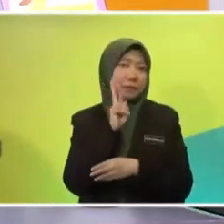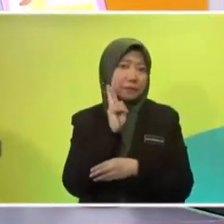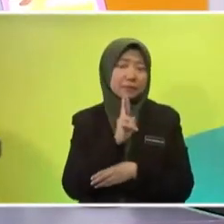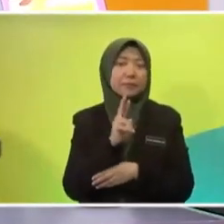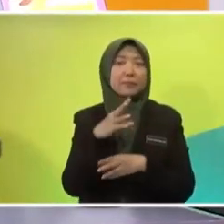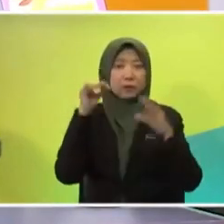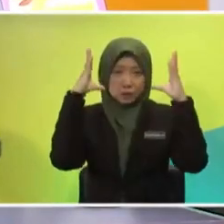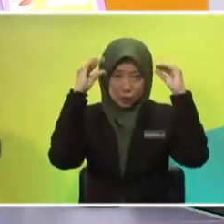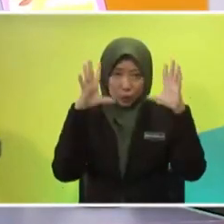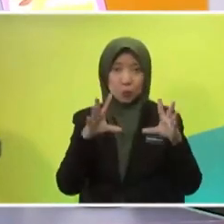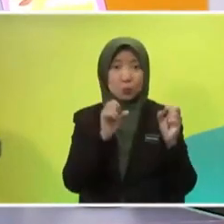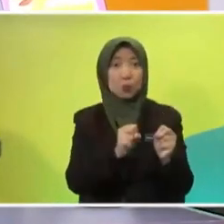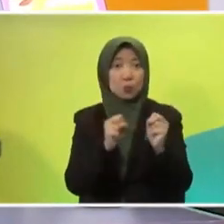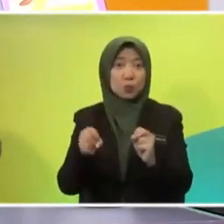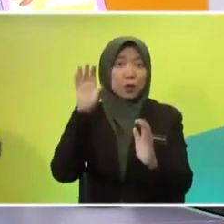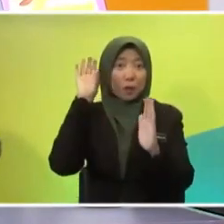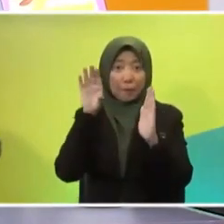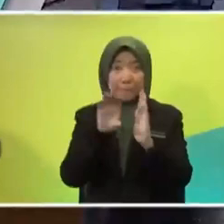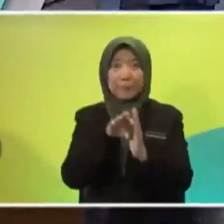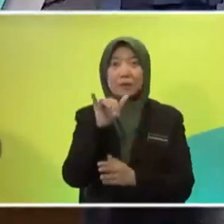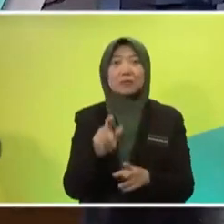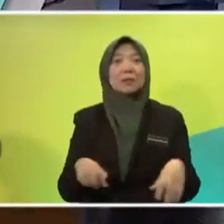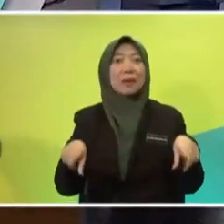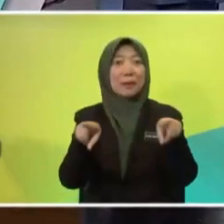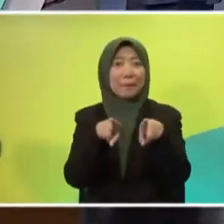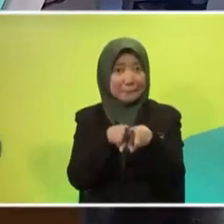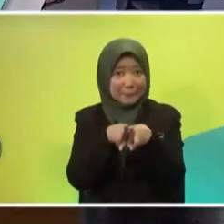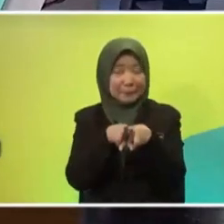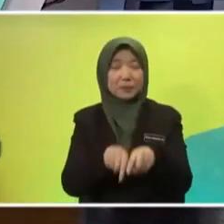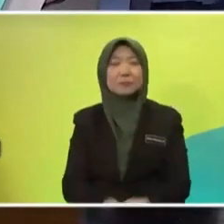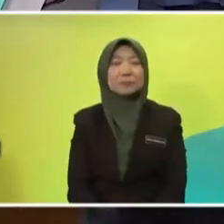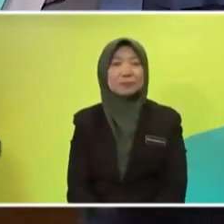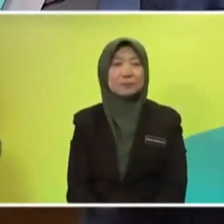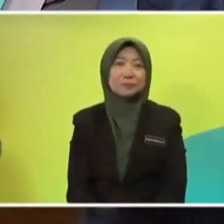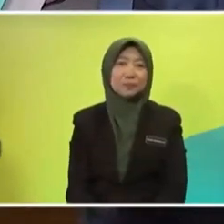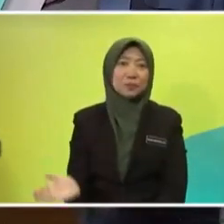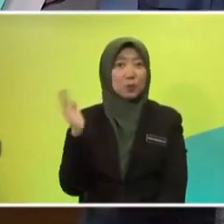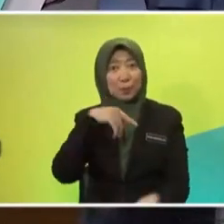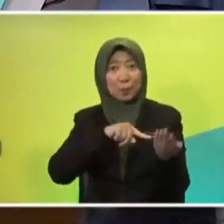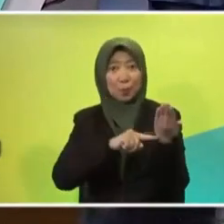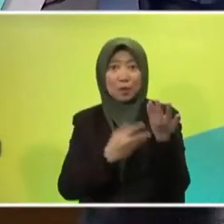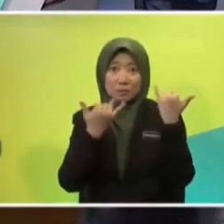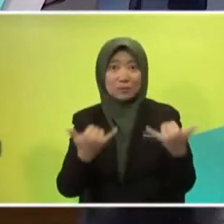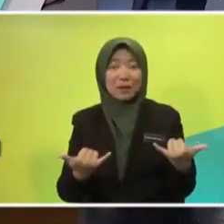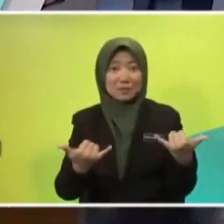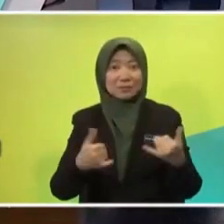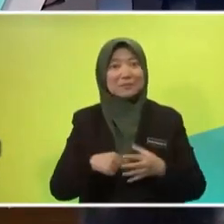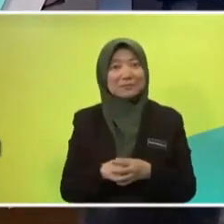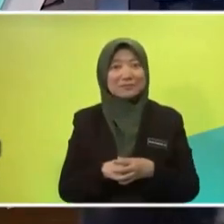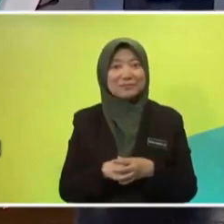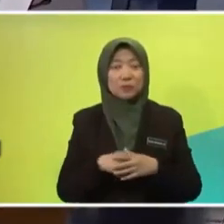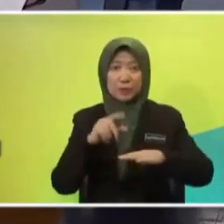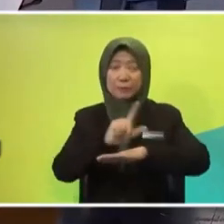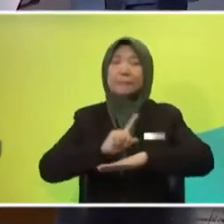mengikut gambar yang sama, gambar haiwan yang sama. Boleh cikgu. Okey, jom kita mulakan sekarang. Okey. Okey, di